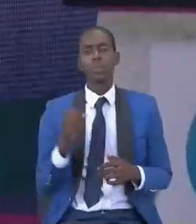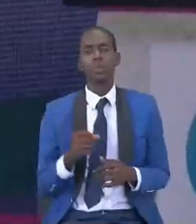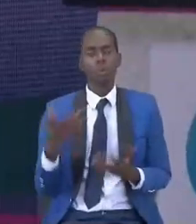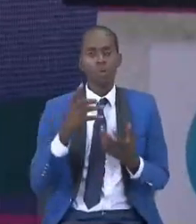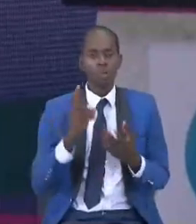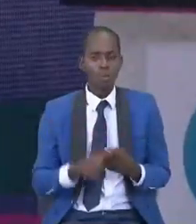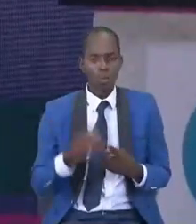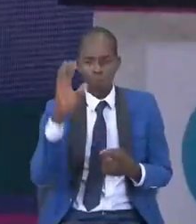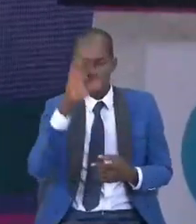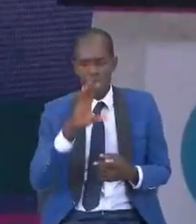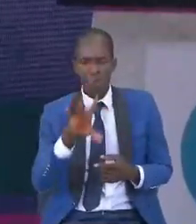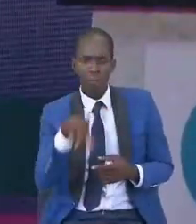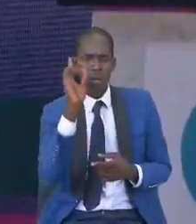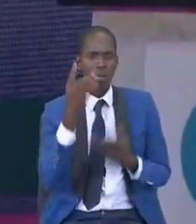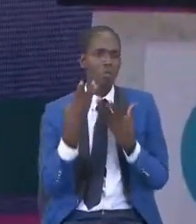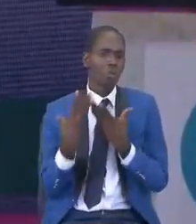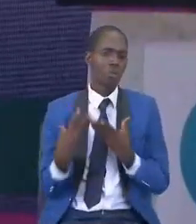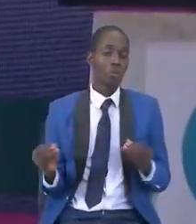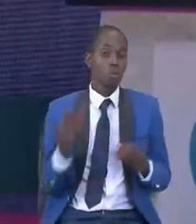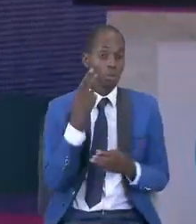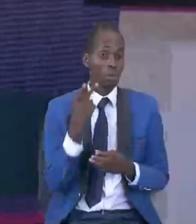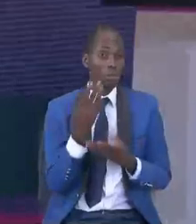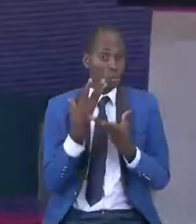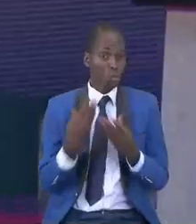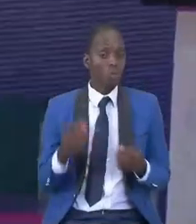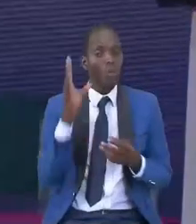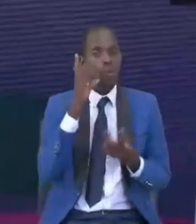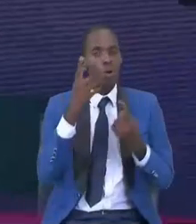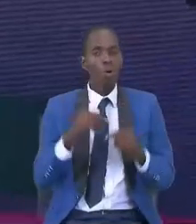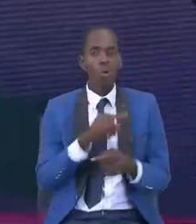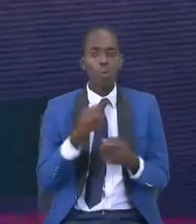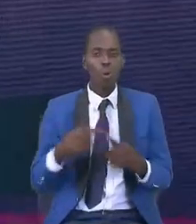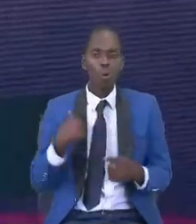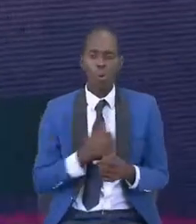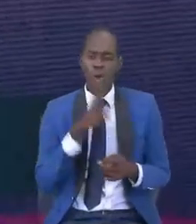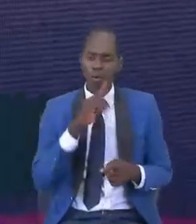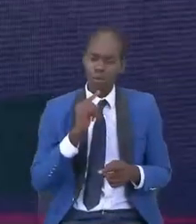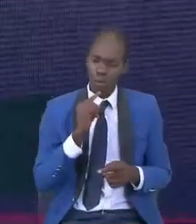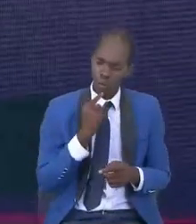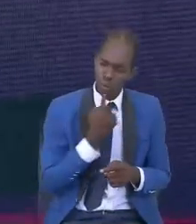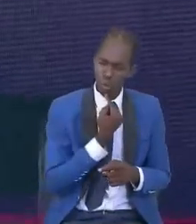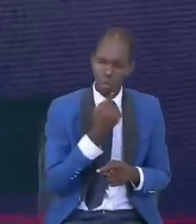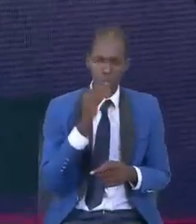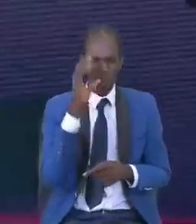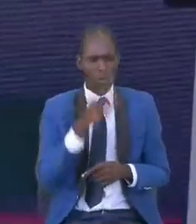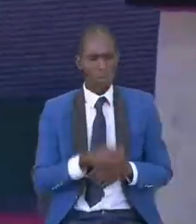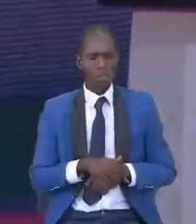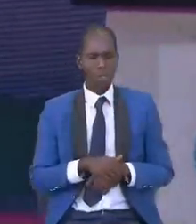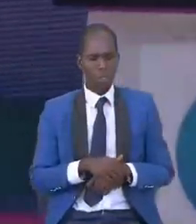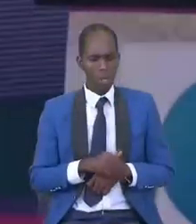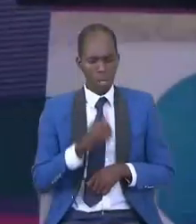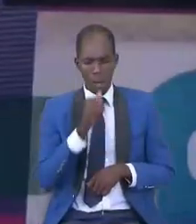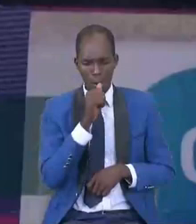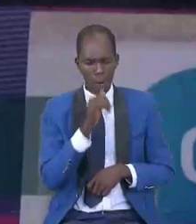à leur problème. La solution viendra lorsque nous disons, oh, est-ce que j'ai abandonné quelqu'un? Est-ce que